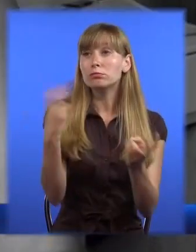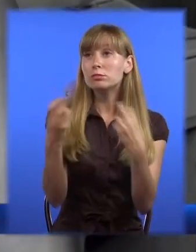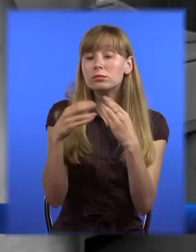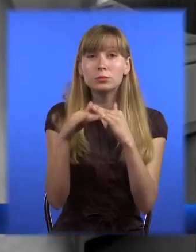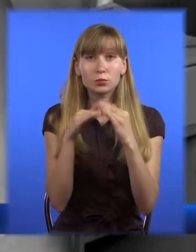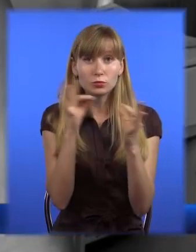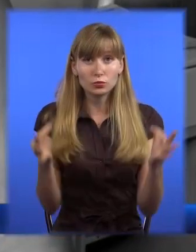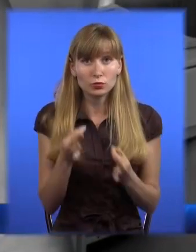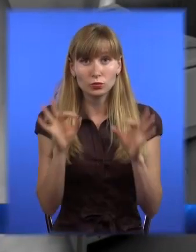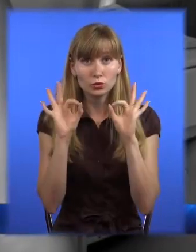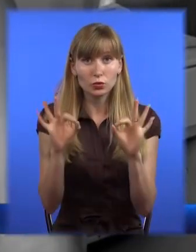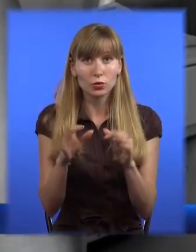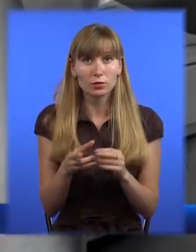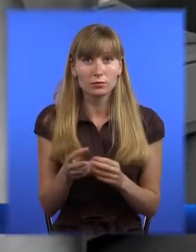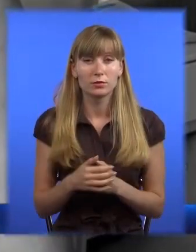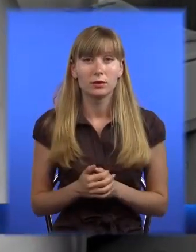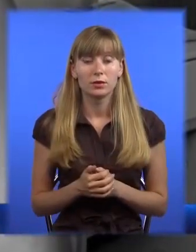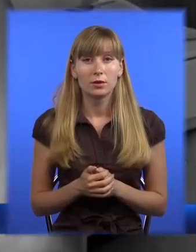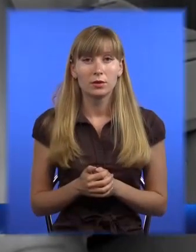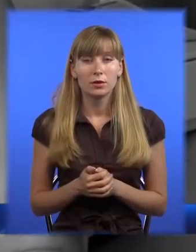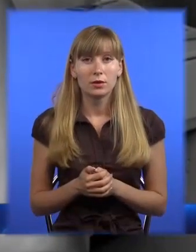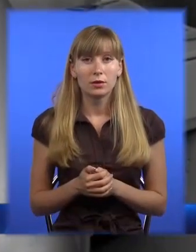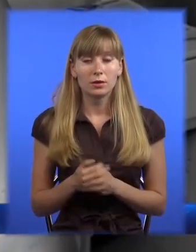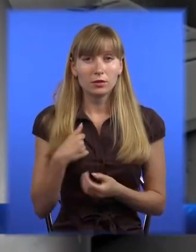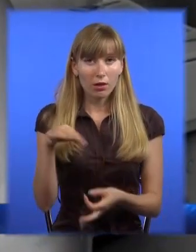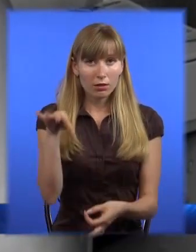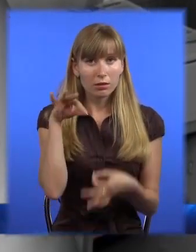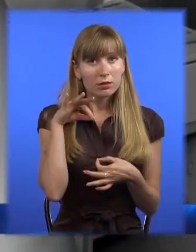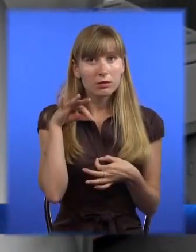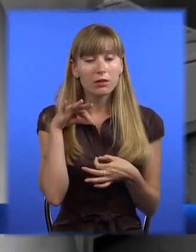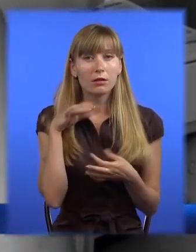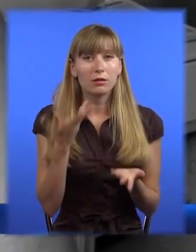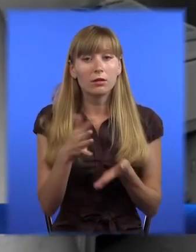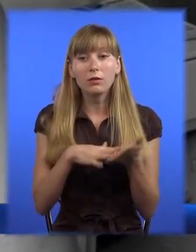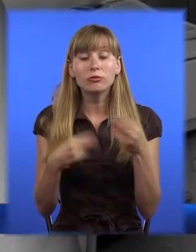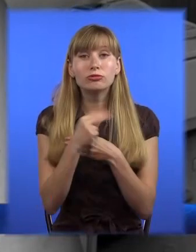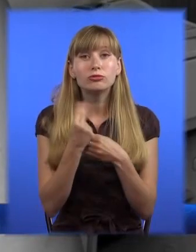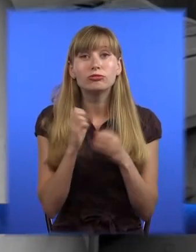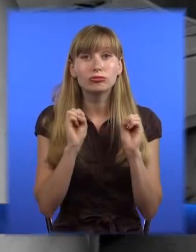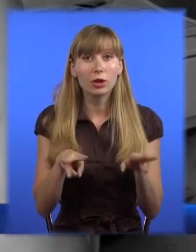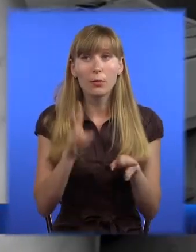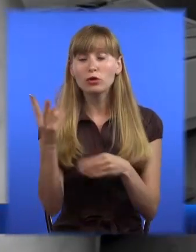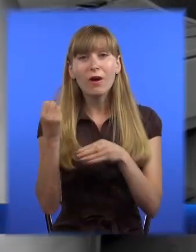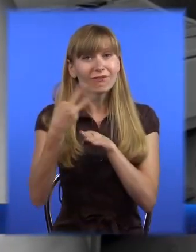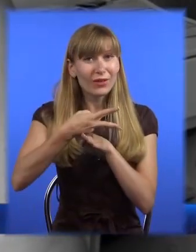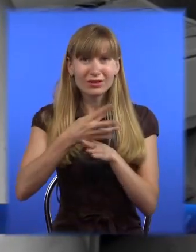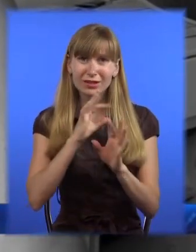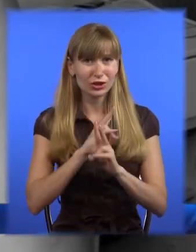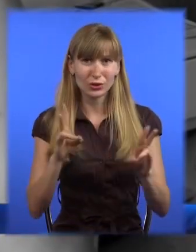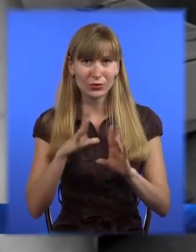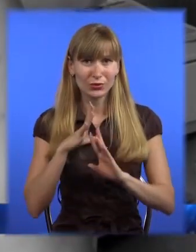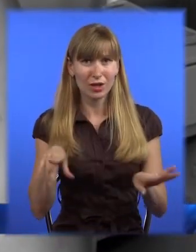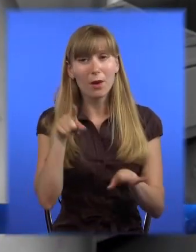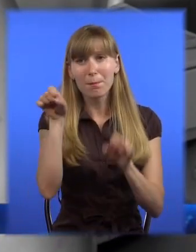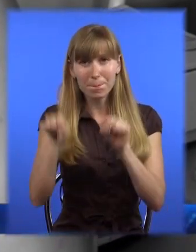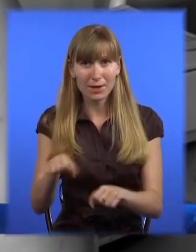она поняла, что сказала врачу, что он не имеет возможности лечиться. Мене не виганяв ніхто відсюди, тому